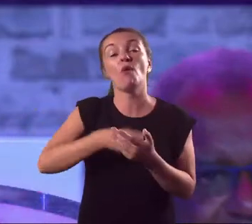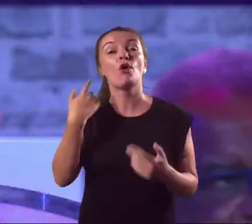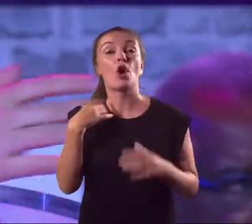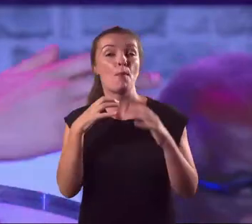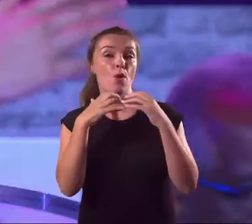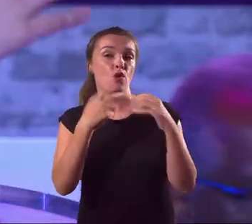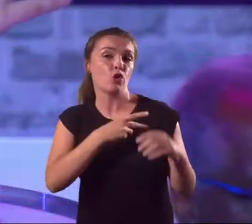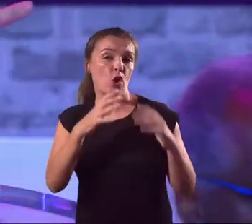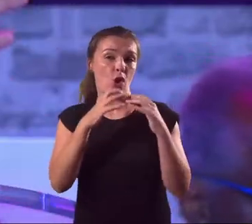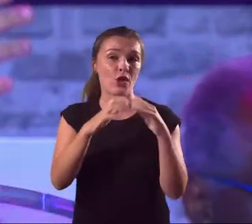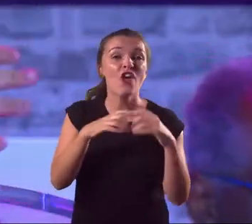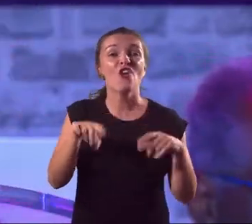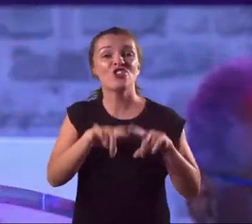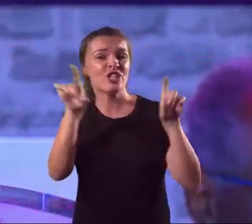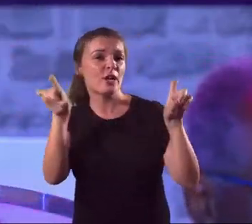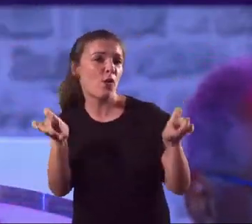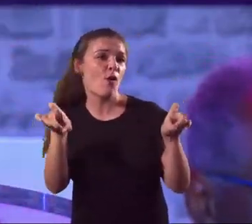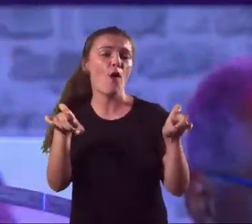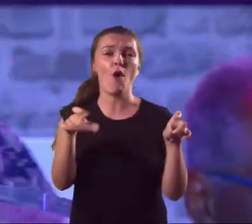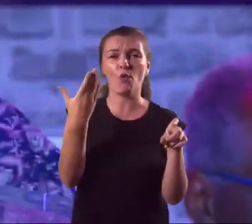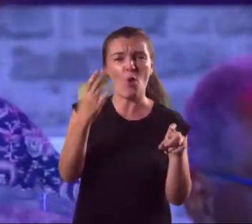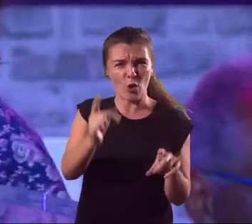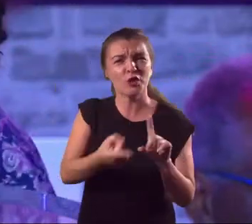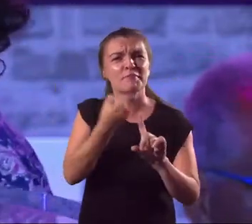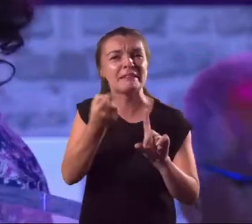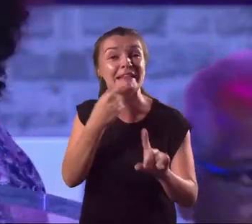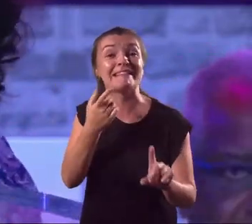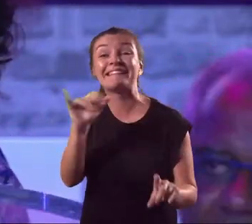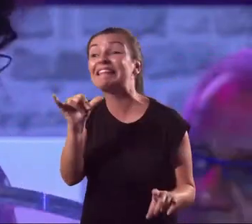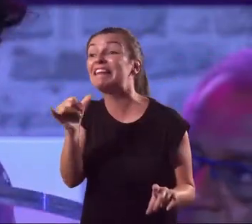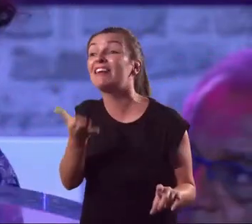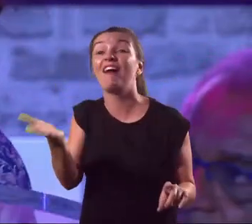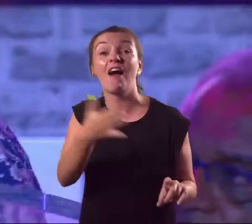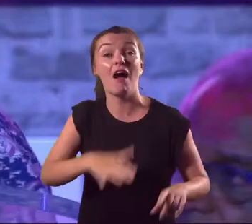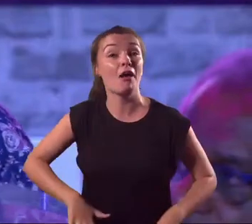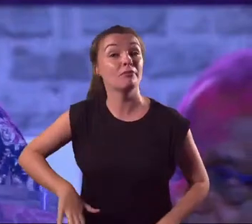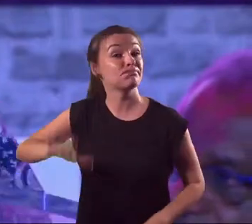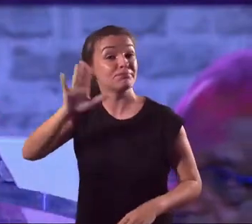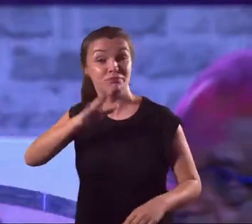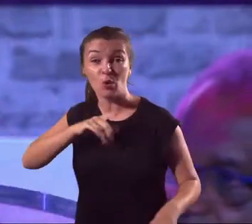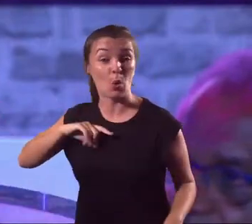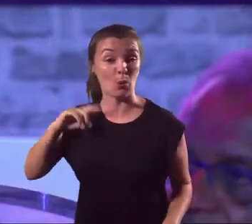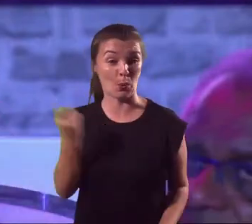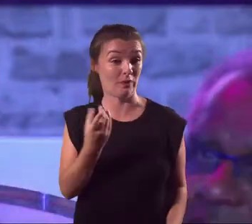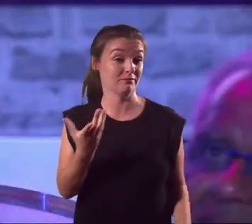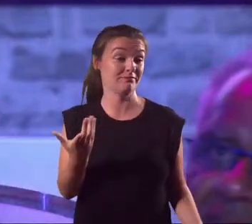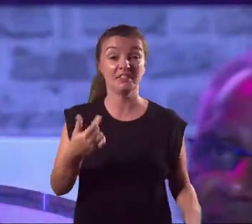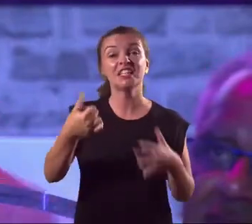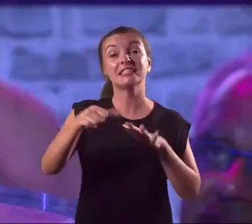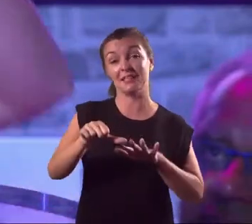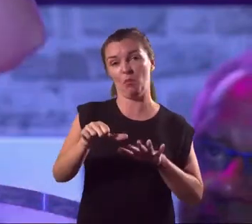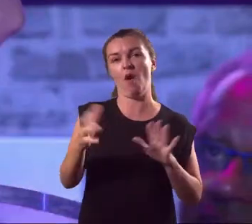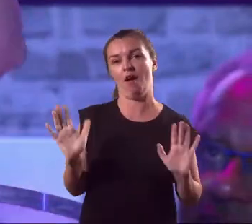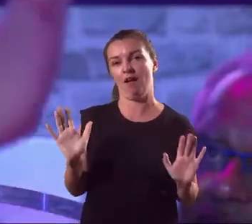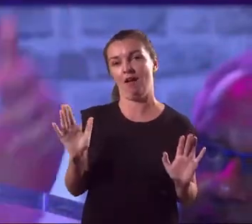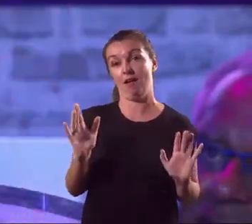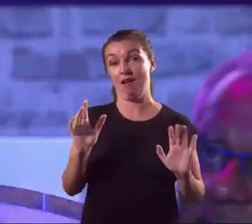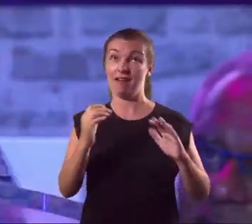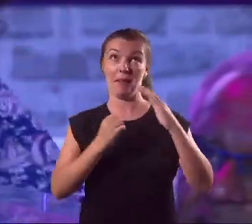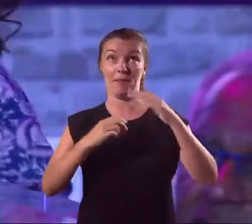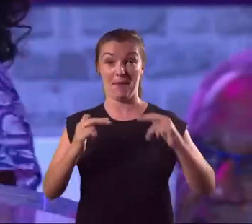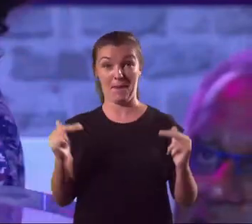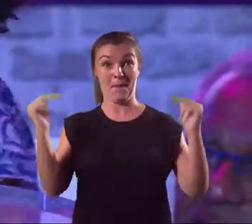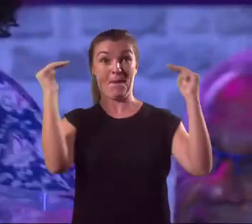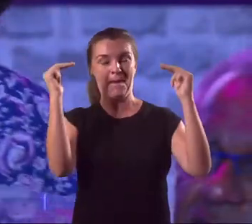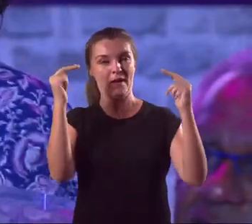ophtalmo, gynécologue, voilà, quasiment tout le monde lève la main de nouveau. 6 mois, et j'ai volontairement placé la barre très